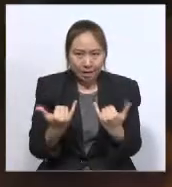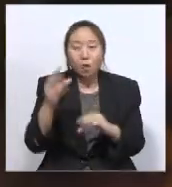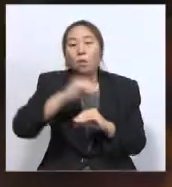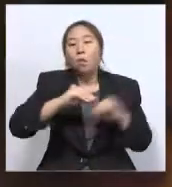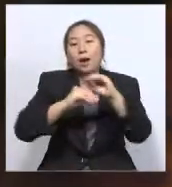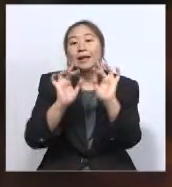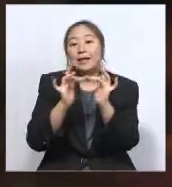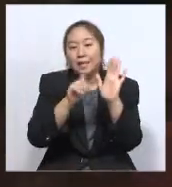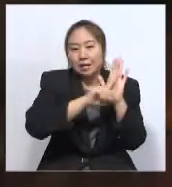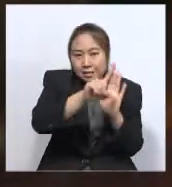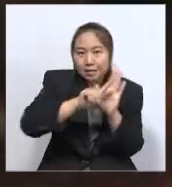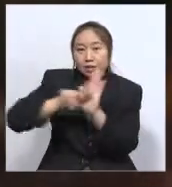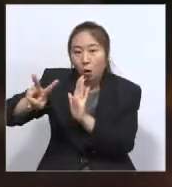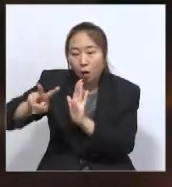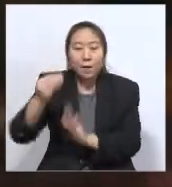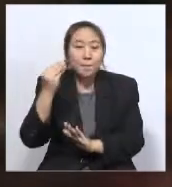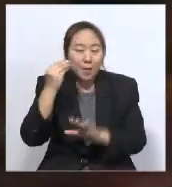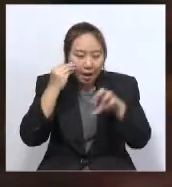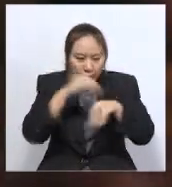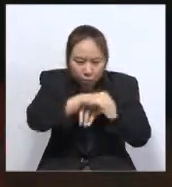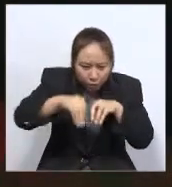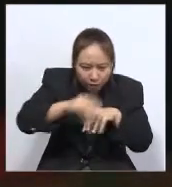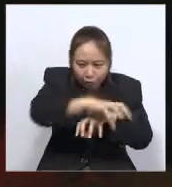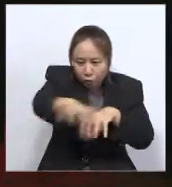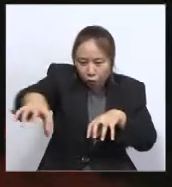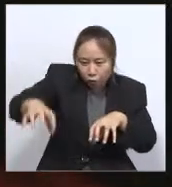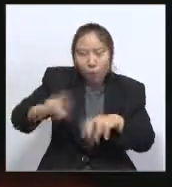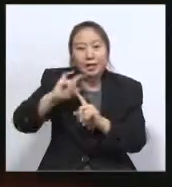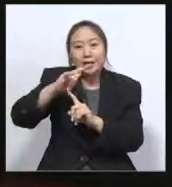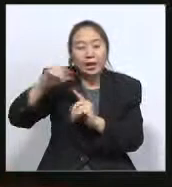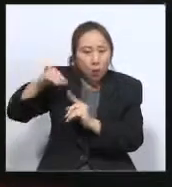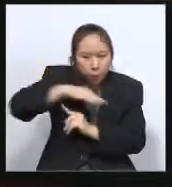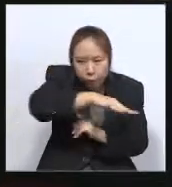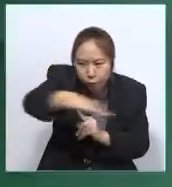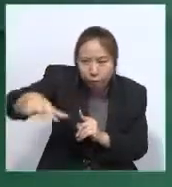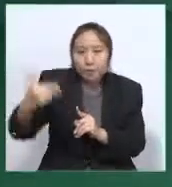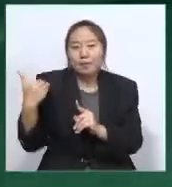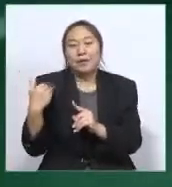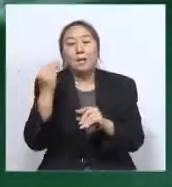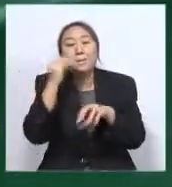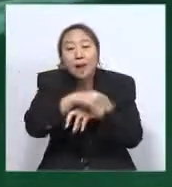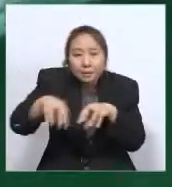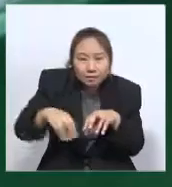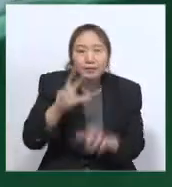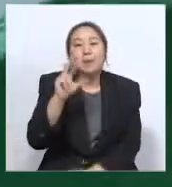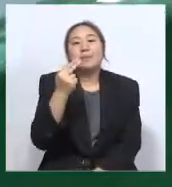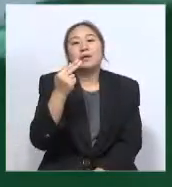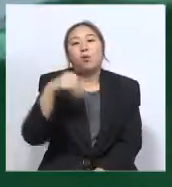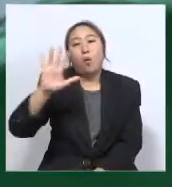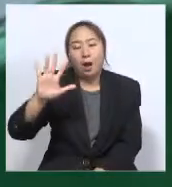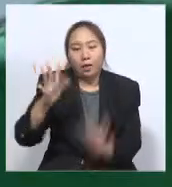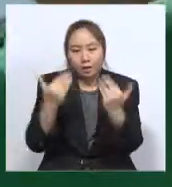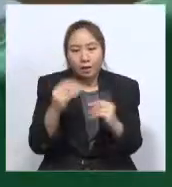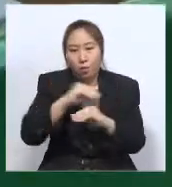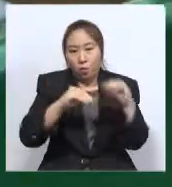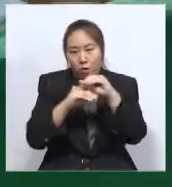ารัฐทั้ง2เฟสกับหมู่บ้านที่มีอินเทอร์เน็ตความเร็วสูงเข้าถึงอยู่แล้ว 3,635 หมู่บ้านและโครงการอินเทอร์เน็ตความ